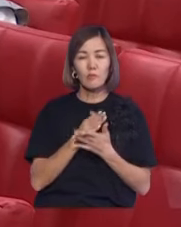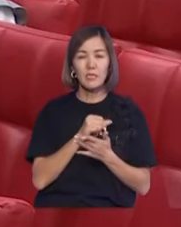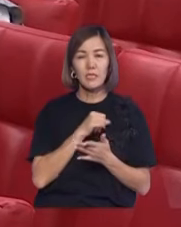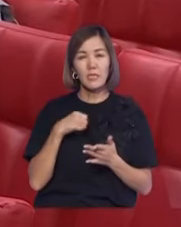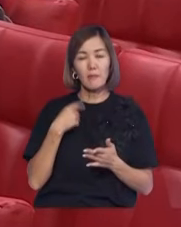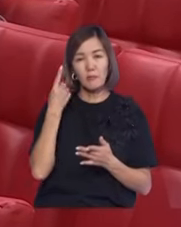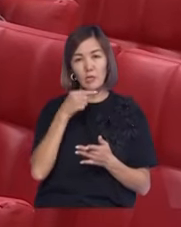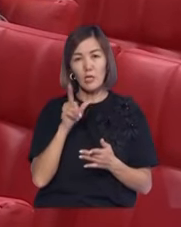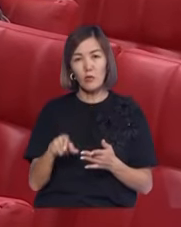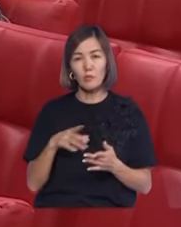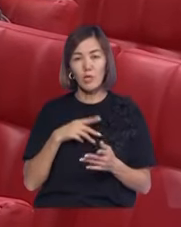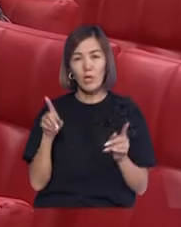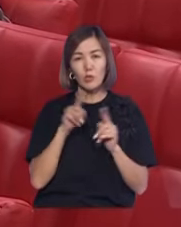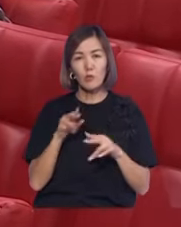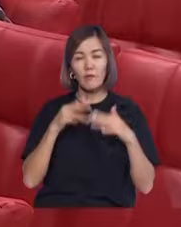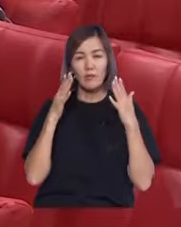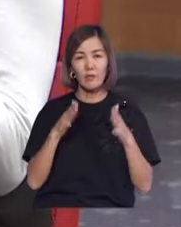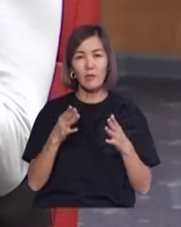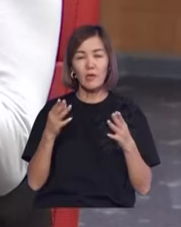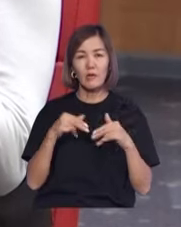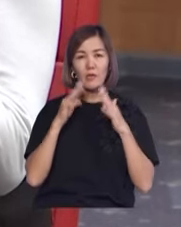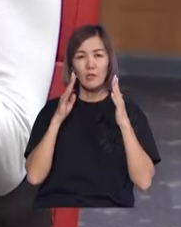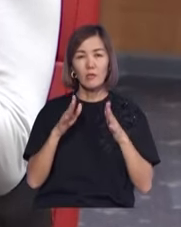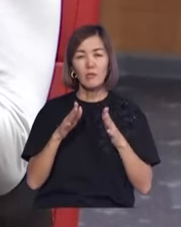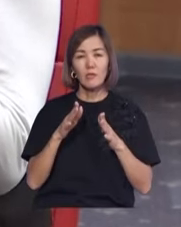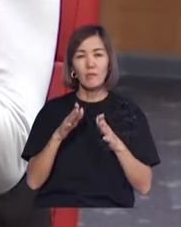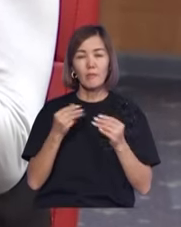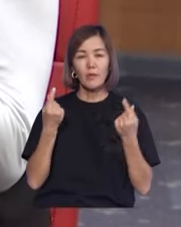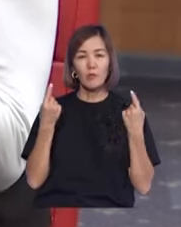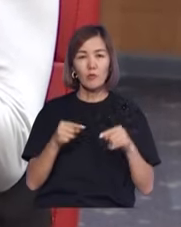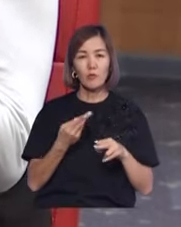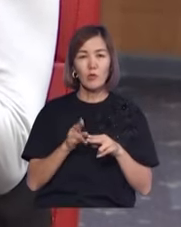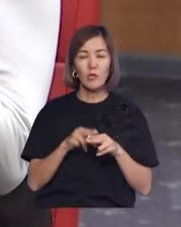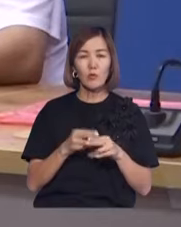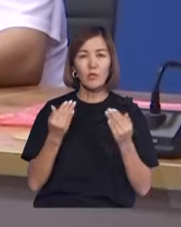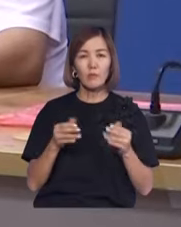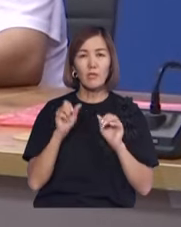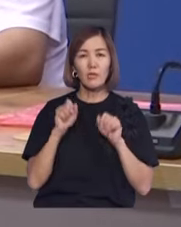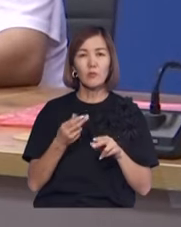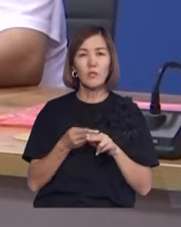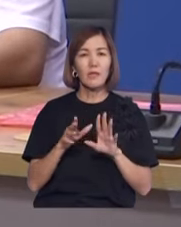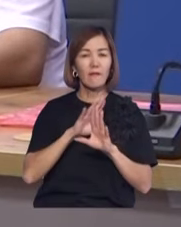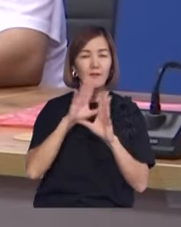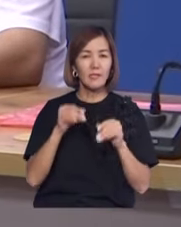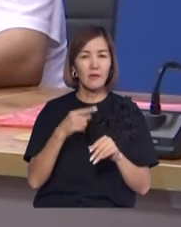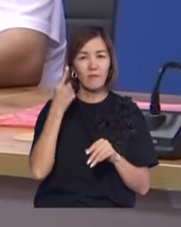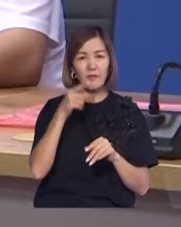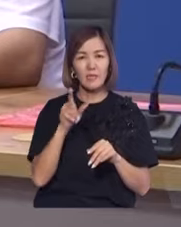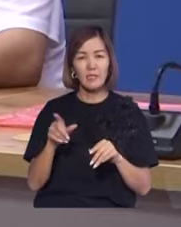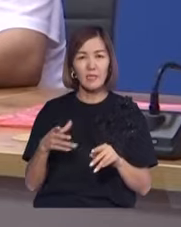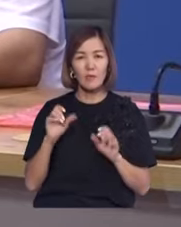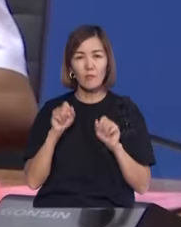заемщик. Особое внимание было уделено внесудебному банкротству, которое теперь доступно для физических